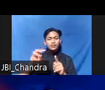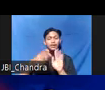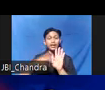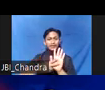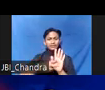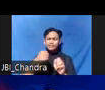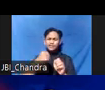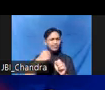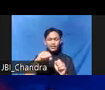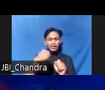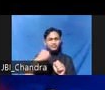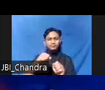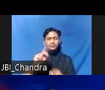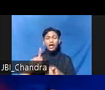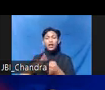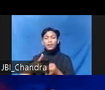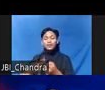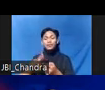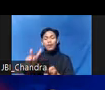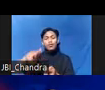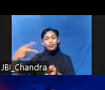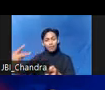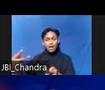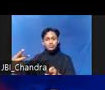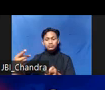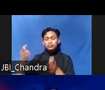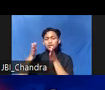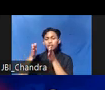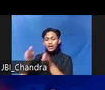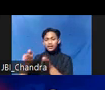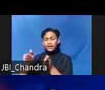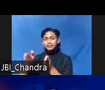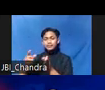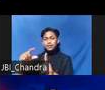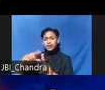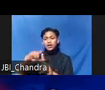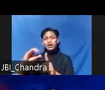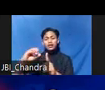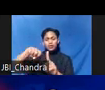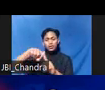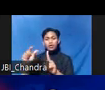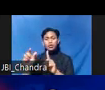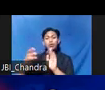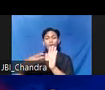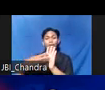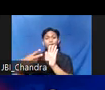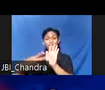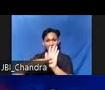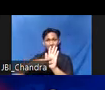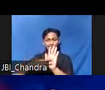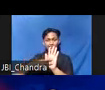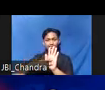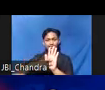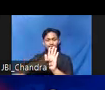ingin mengubah stylenya nanti di bagian dokumen preference nanti ada bagian di bagian bawah itu ada manajemen style